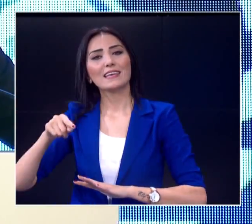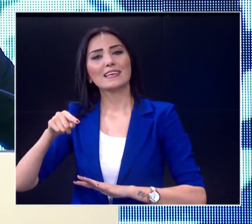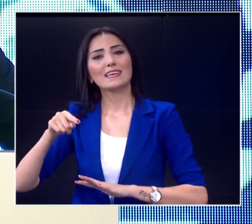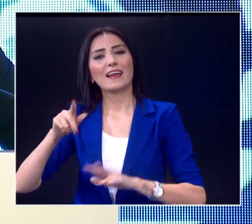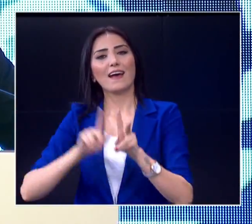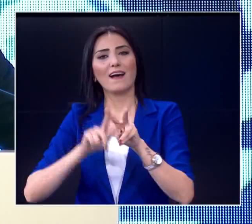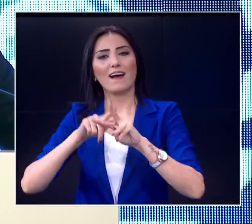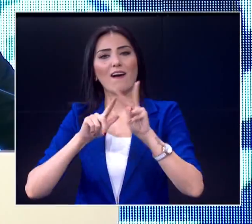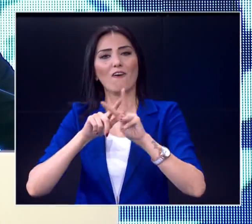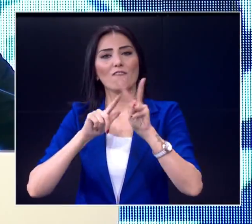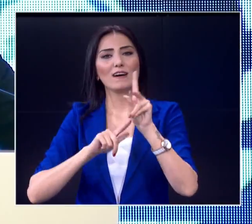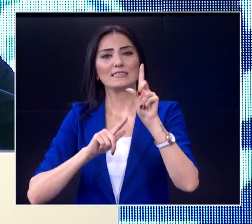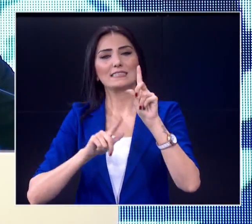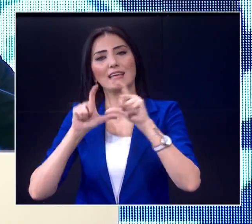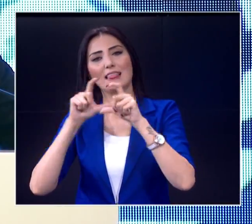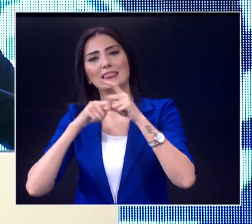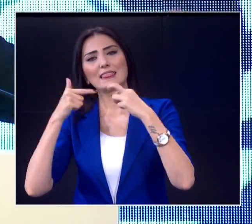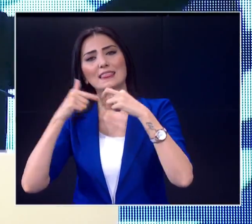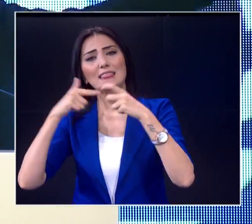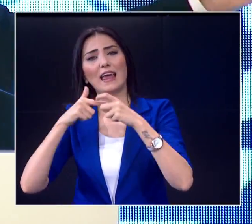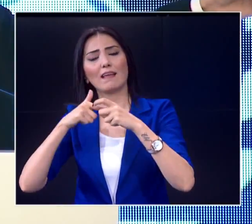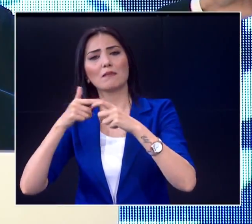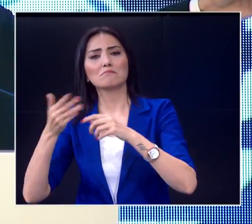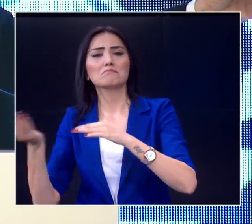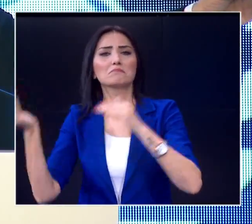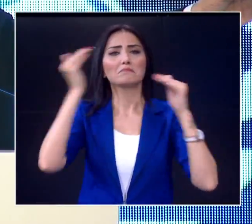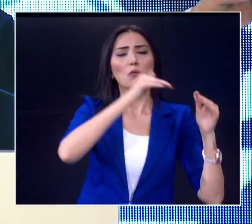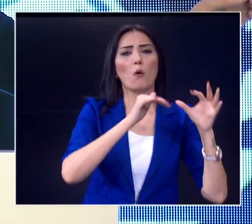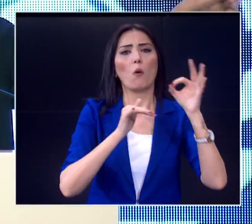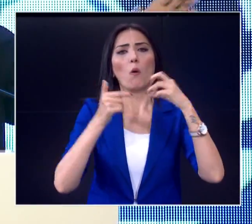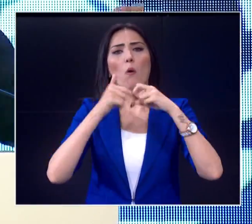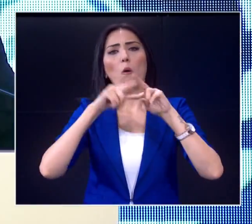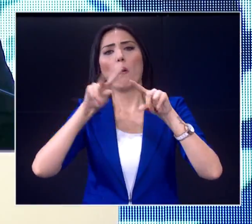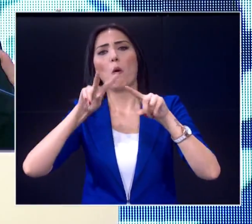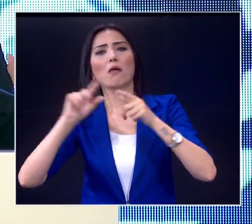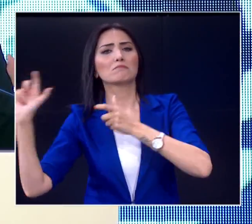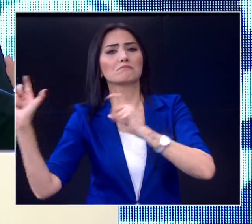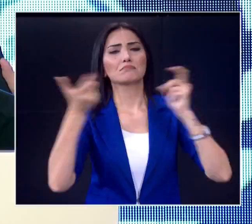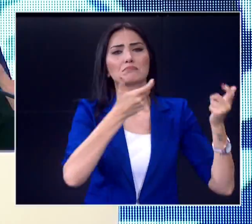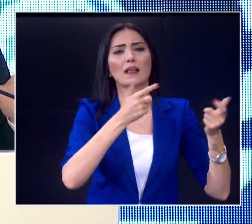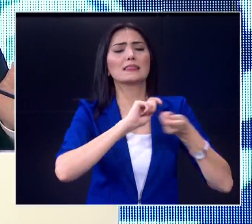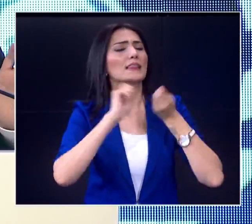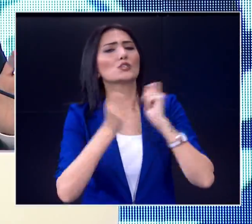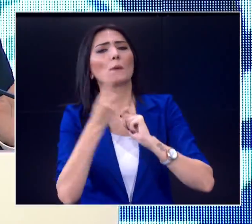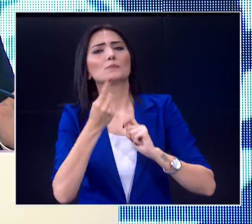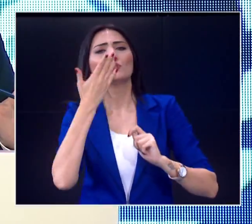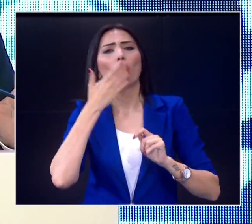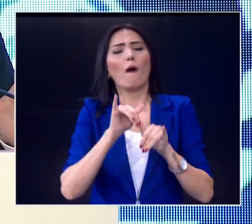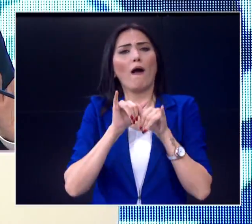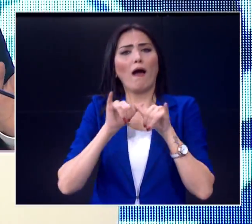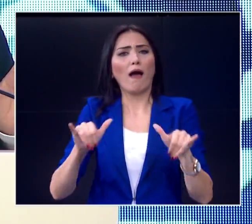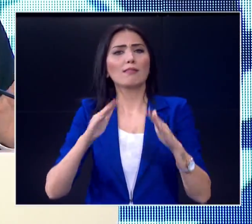Kavaklı Dere'den kalkıyor, Oran'a gidiyor. Değişen bir şey yok. Aynı